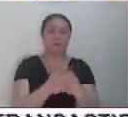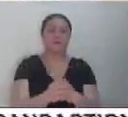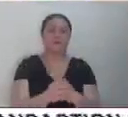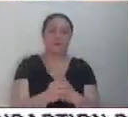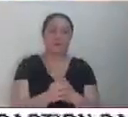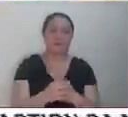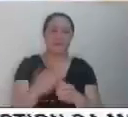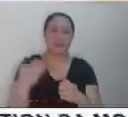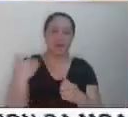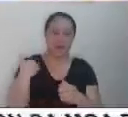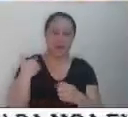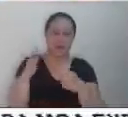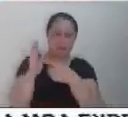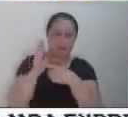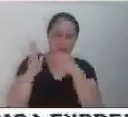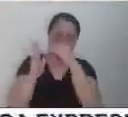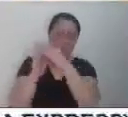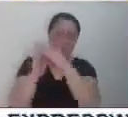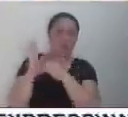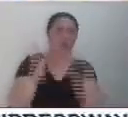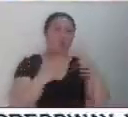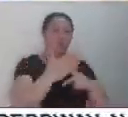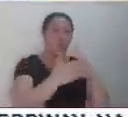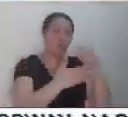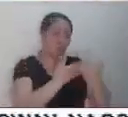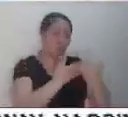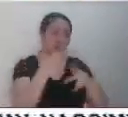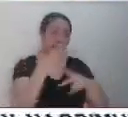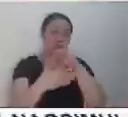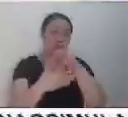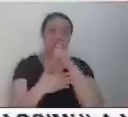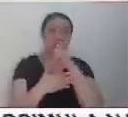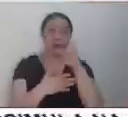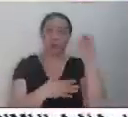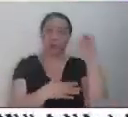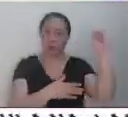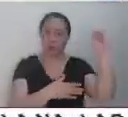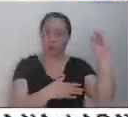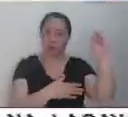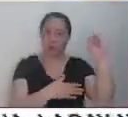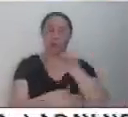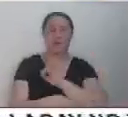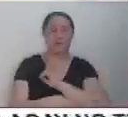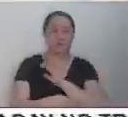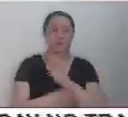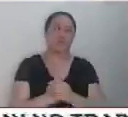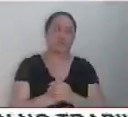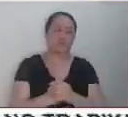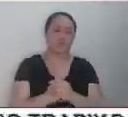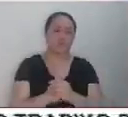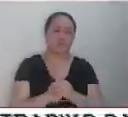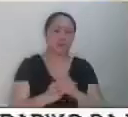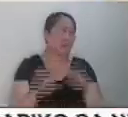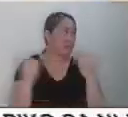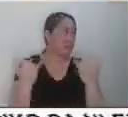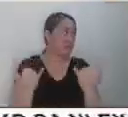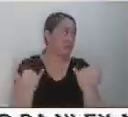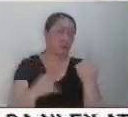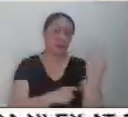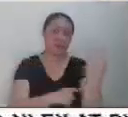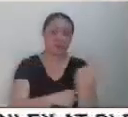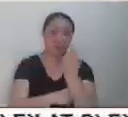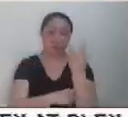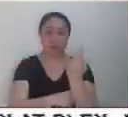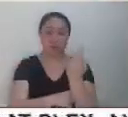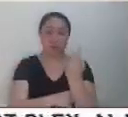sa ngayon po, kami po ay handa na po sa cashless, na paliwanag ko na po. Opo. Ito po mga sticker naman natin, it will take a little